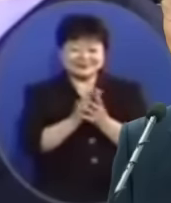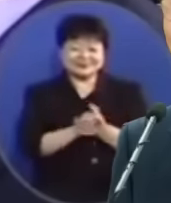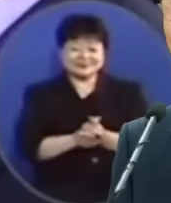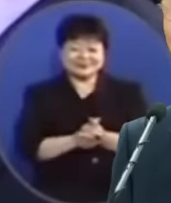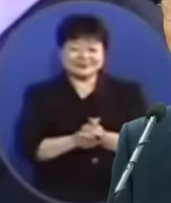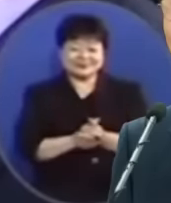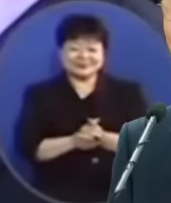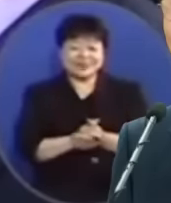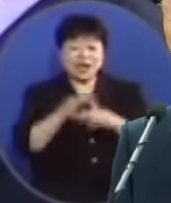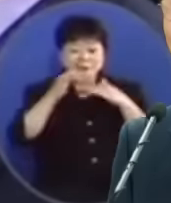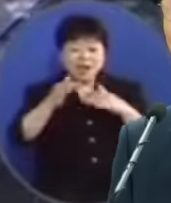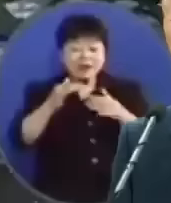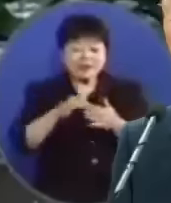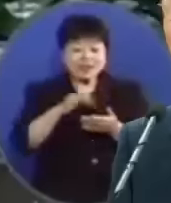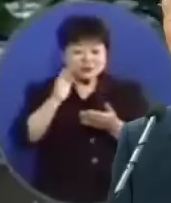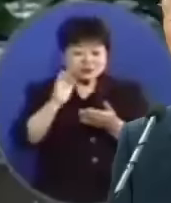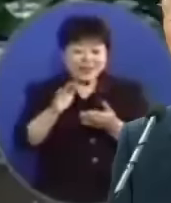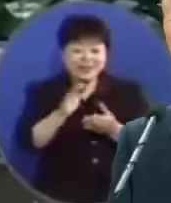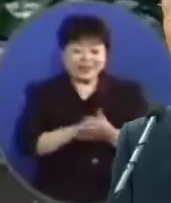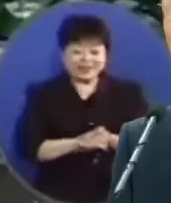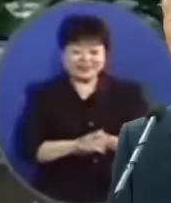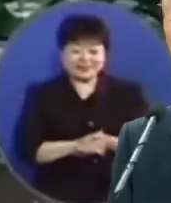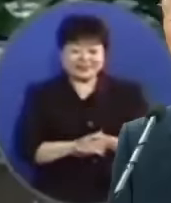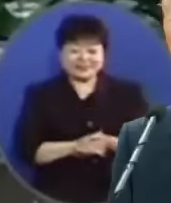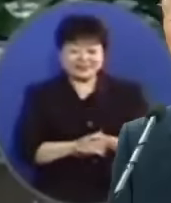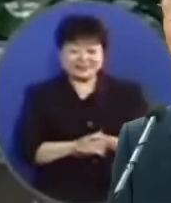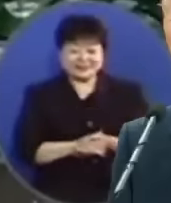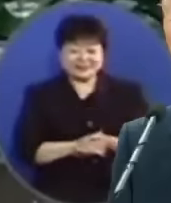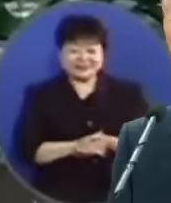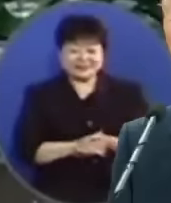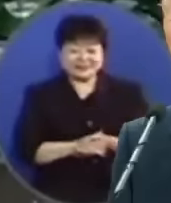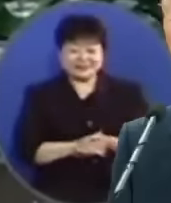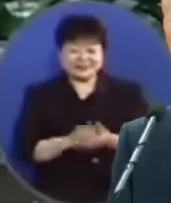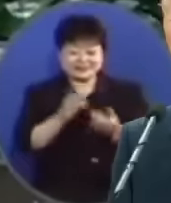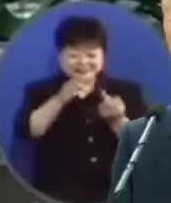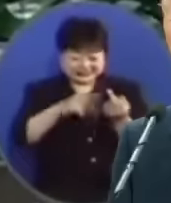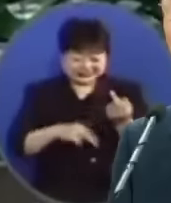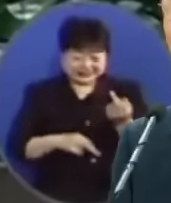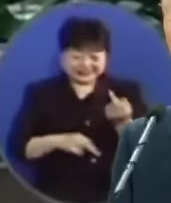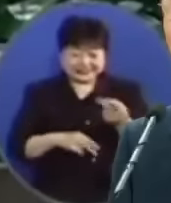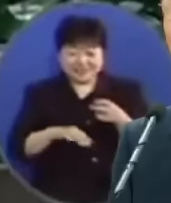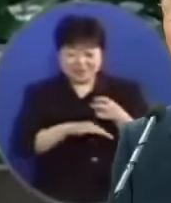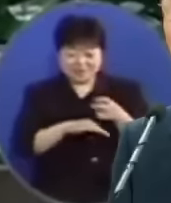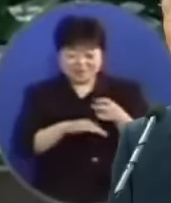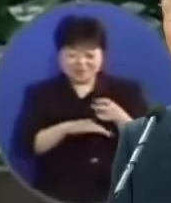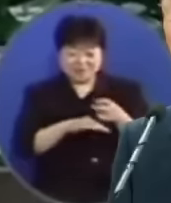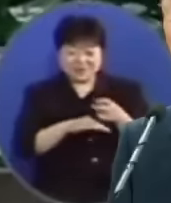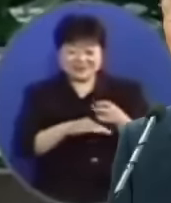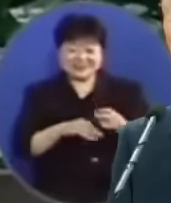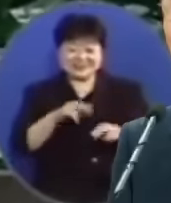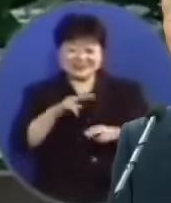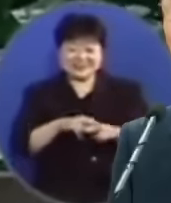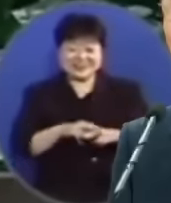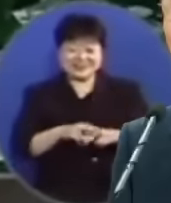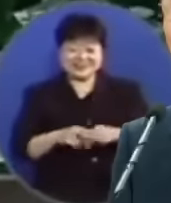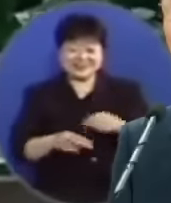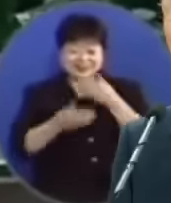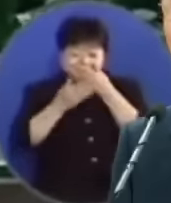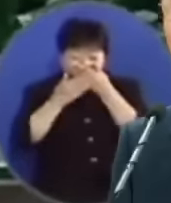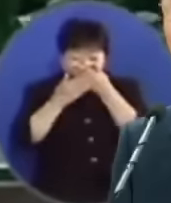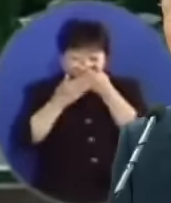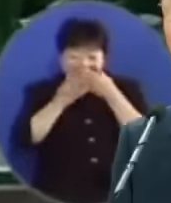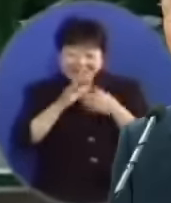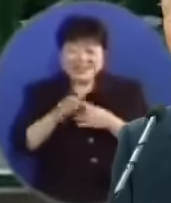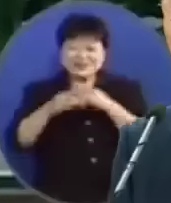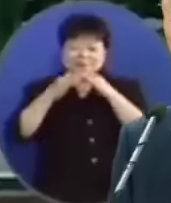내가 그래서 그 방언을 하고 난 다음에 내려와서 상하산 버스 정류소에 와서 버스를 타면서도 손으로 막고서 계속